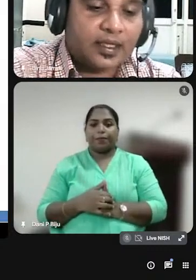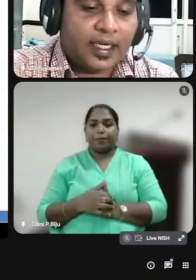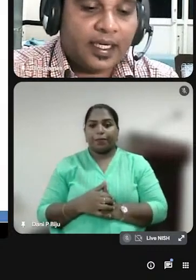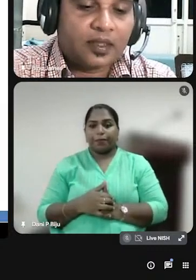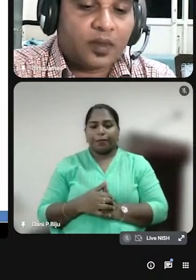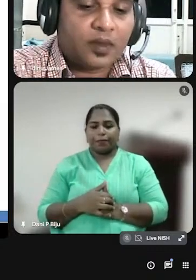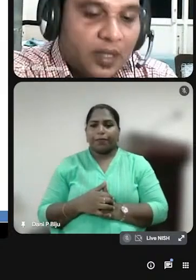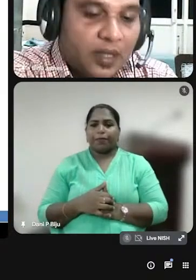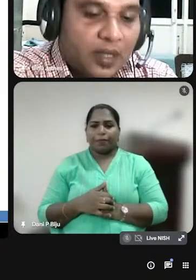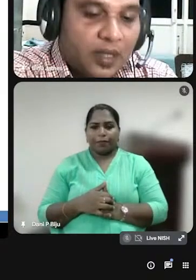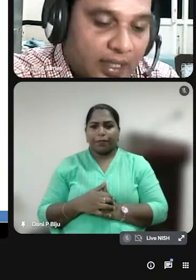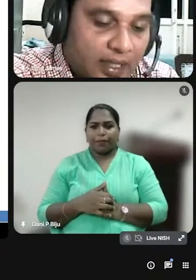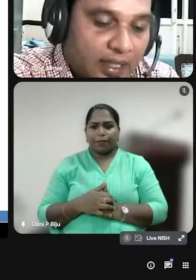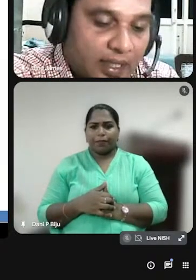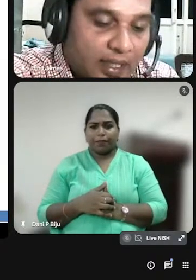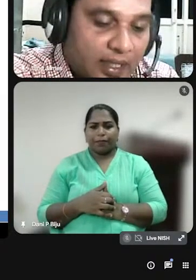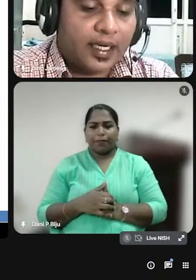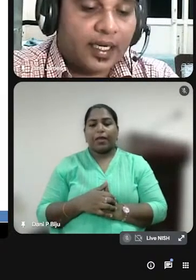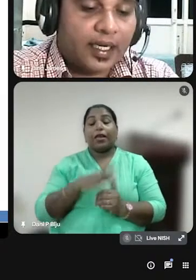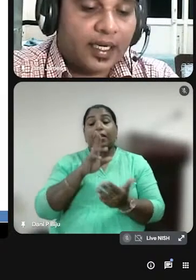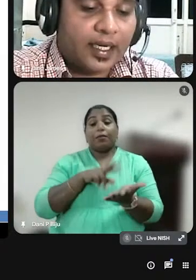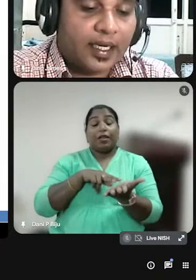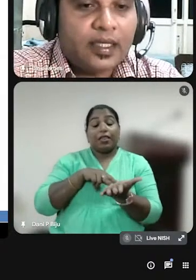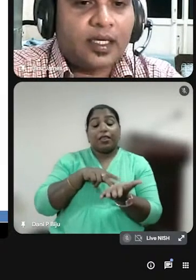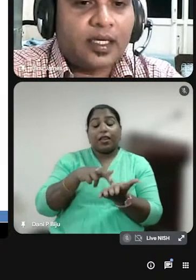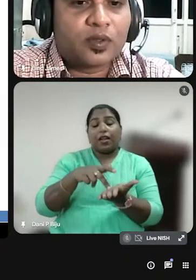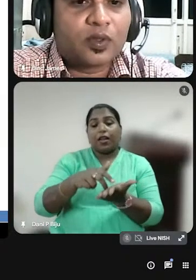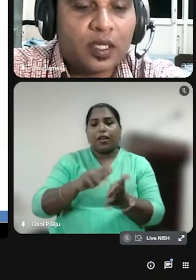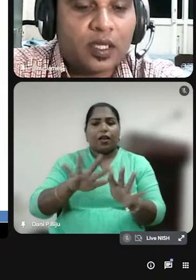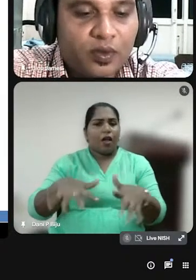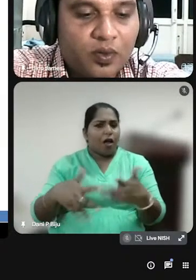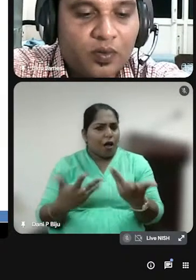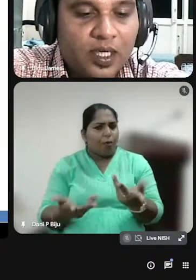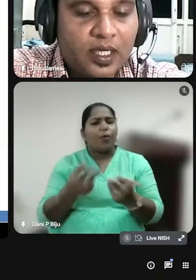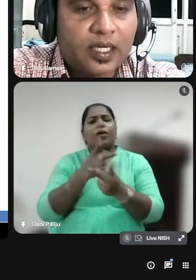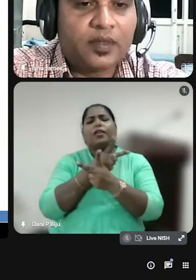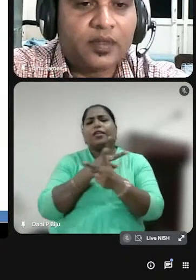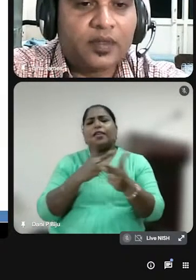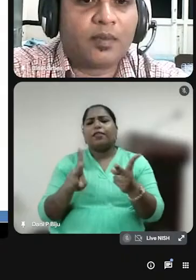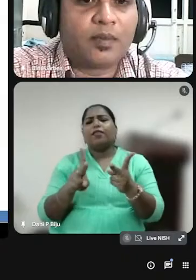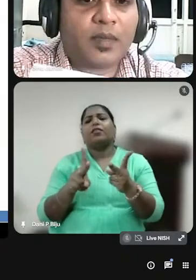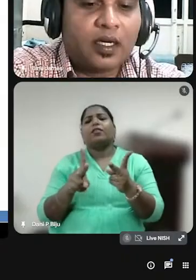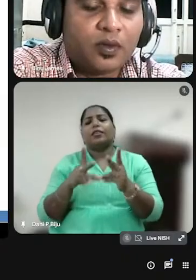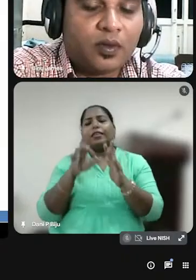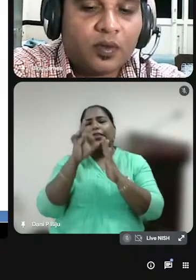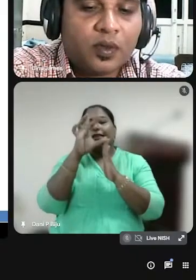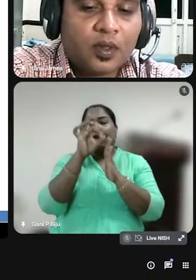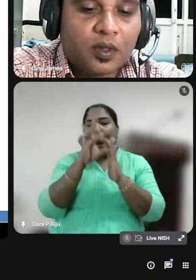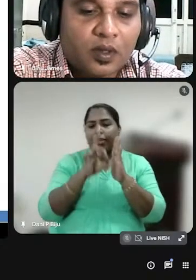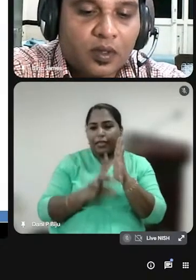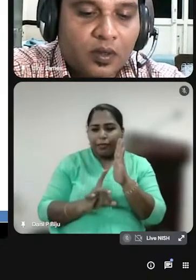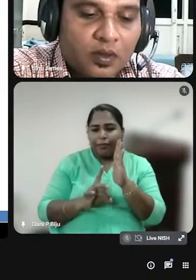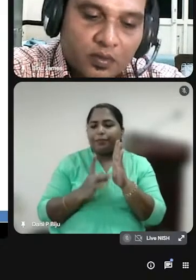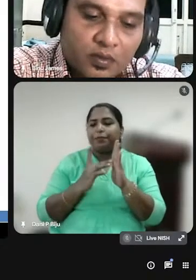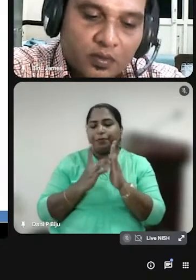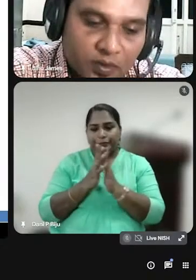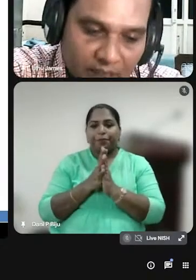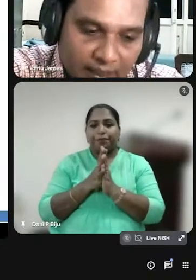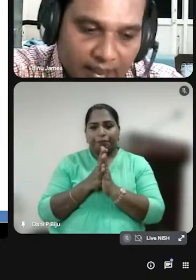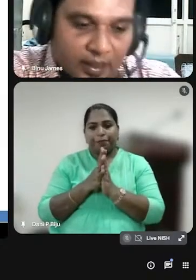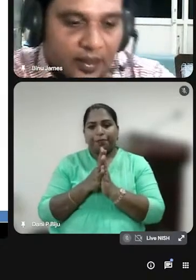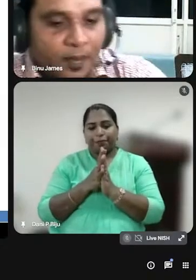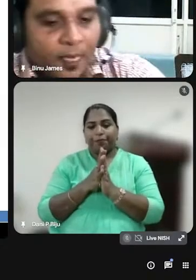ഗെയിറ്റ് എന്ന് പറഞ്ഞാൽ നമ്മൾ നടക്കുന്നത് എങ്ങനെയാണ്, ഇതിനെക്കുറിച്ചുള്ള ഒരു വളരെ വിശദമായ